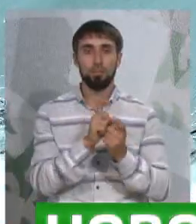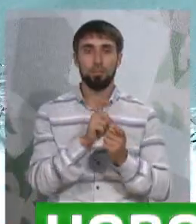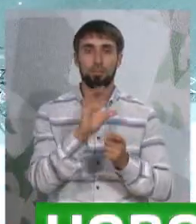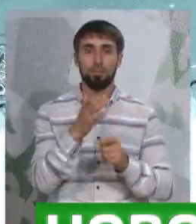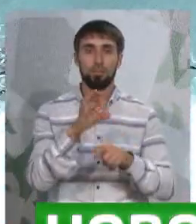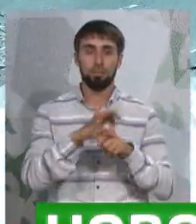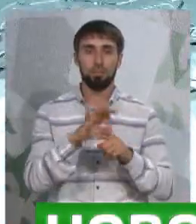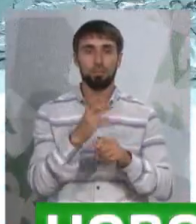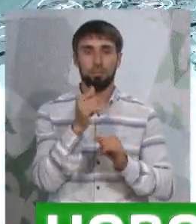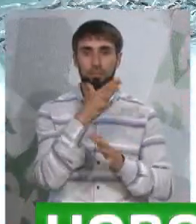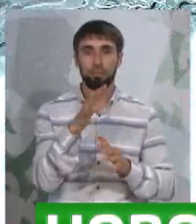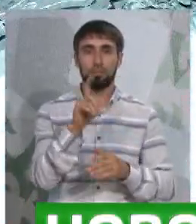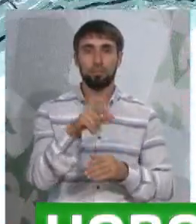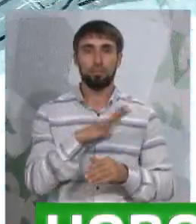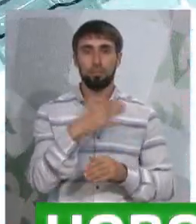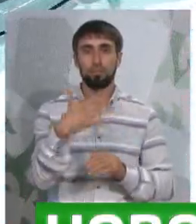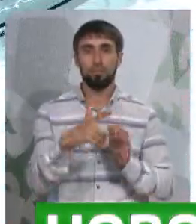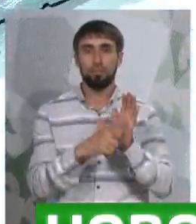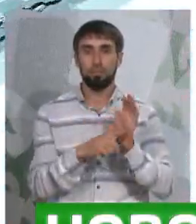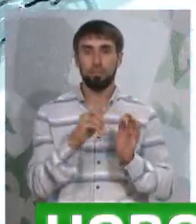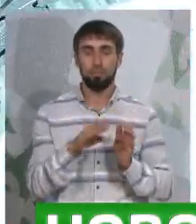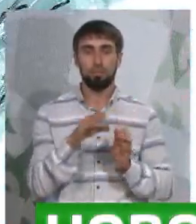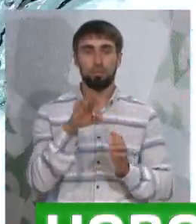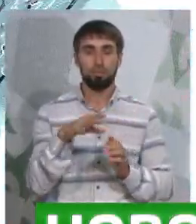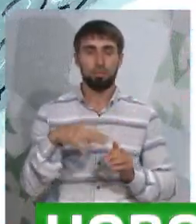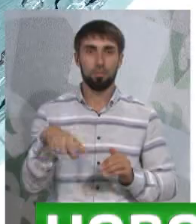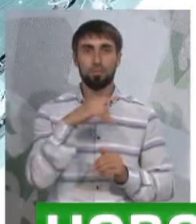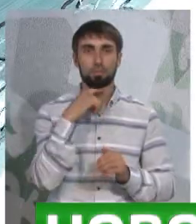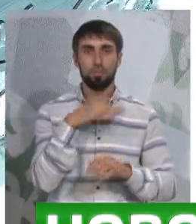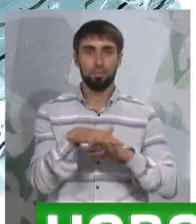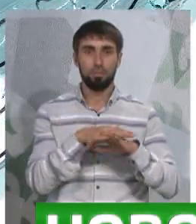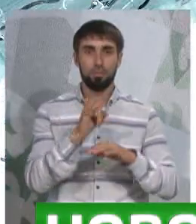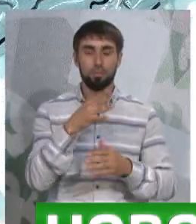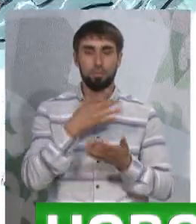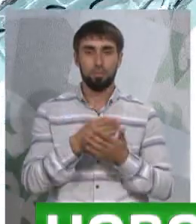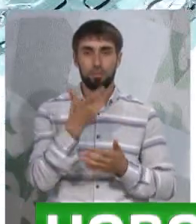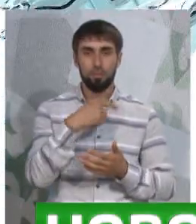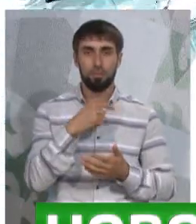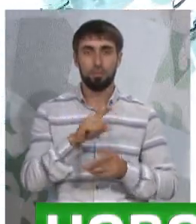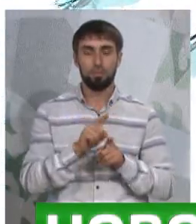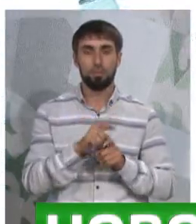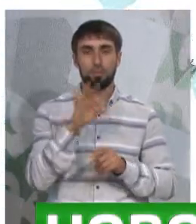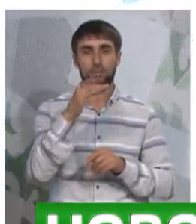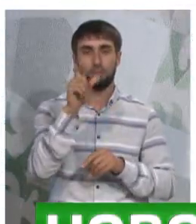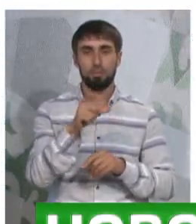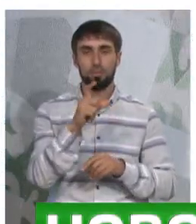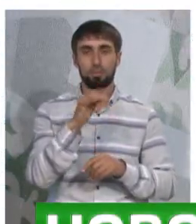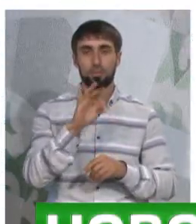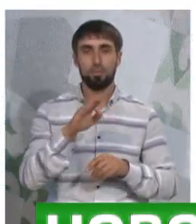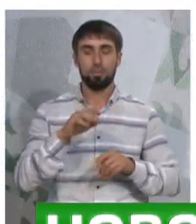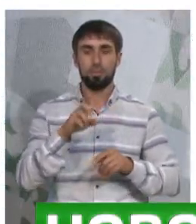было всего 57 от всего ингушского народа и от себя лично выражаю искренние слова соболезнования его сыну хабибу